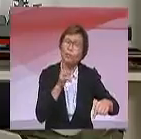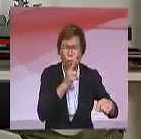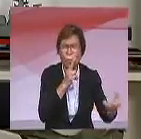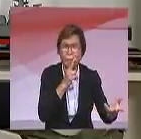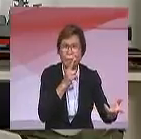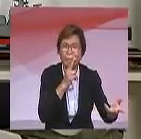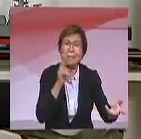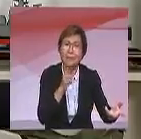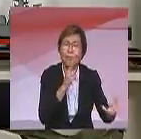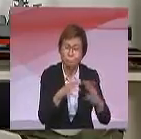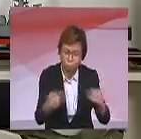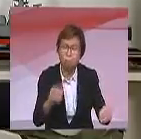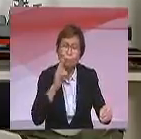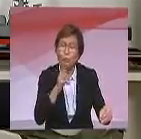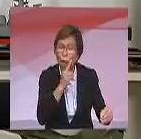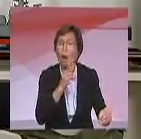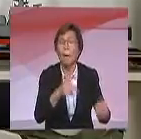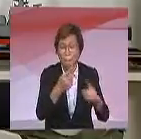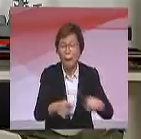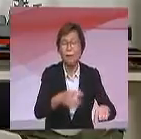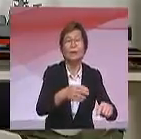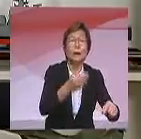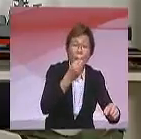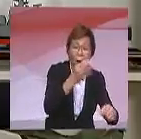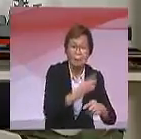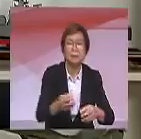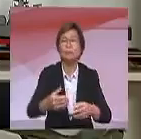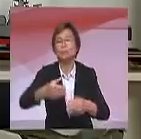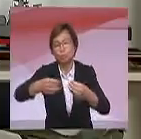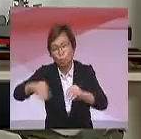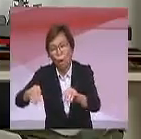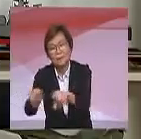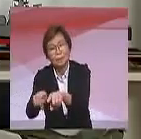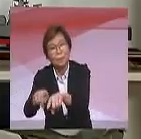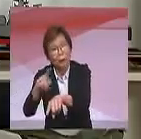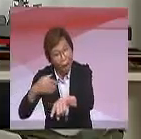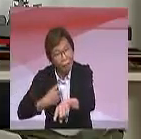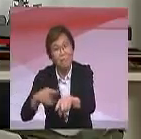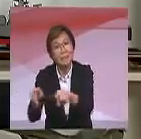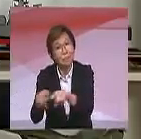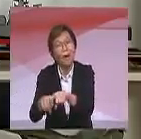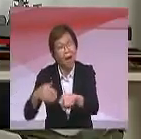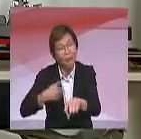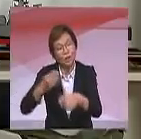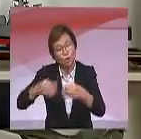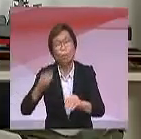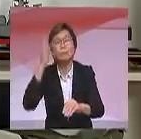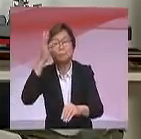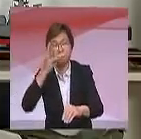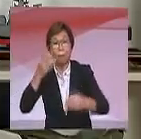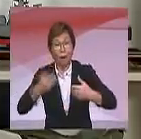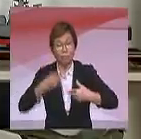restoran. Tetapi mereka juga menjual minuman keras di dalam restoran tersebut.